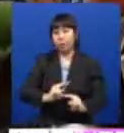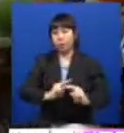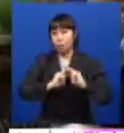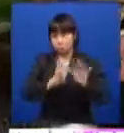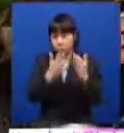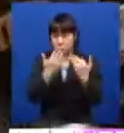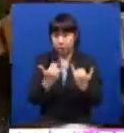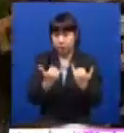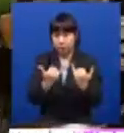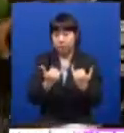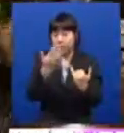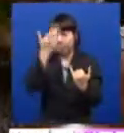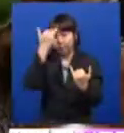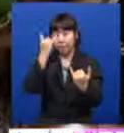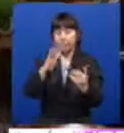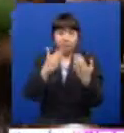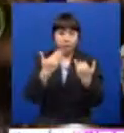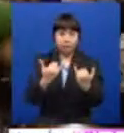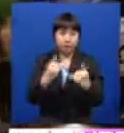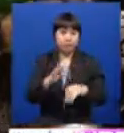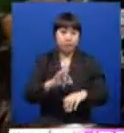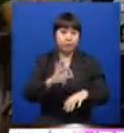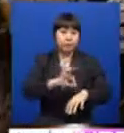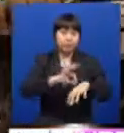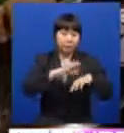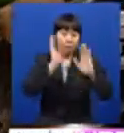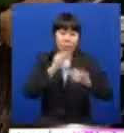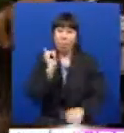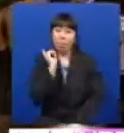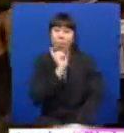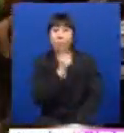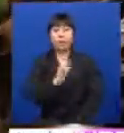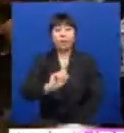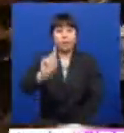เองในวันนี้เนื่องจากอยู่ในสถานะเป็นเพียงผู้ถูกกล่าวหาเท่านั้นอ่ะ